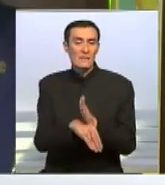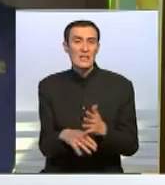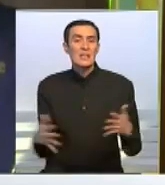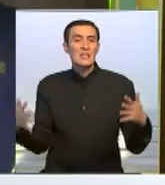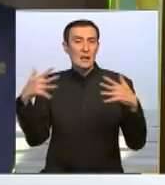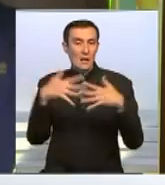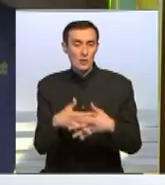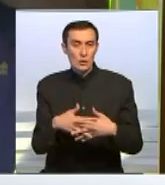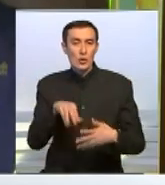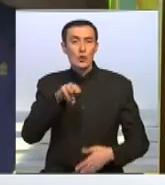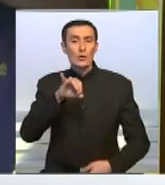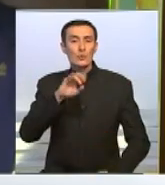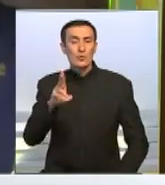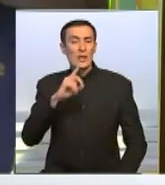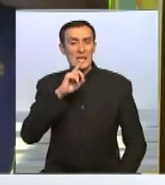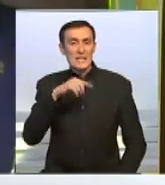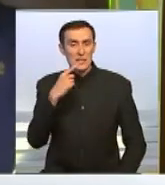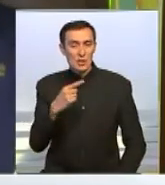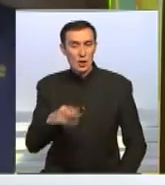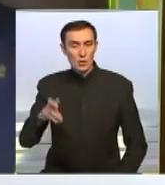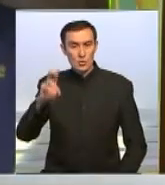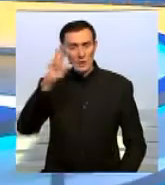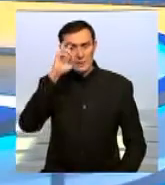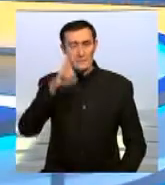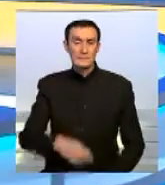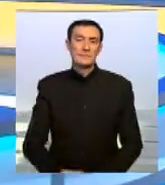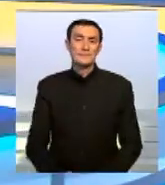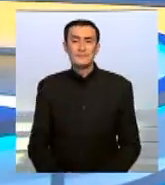интеграцию тюркоговорящих стран.